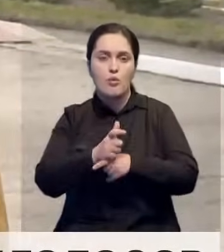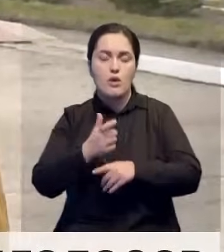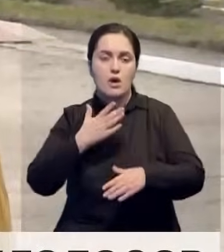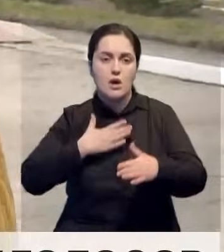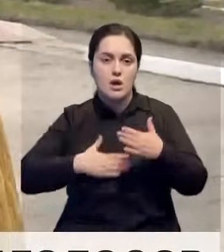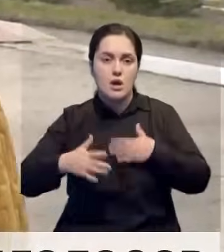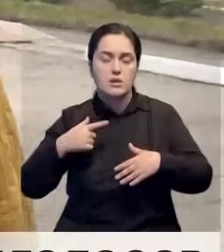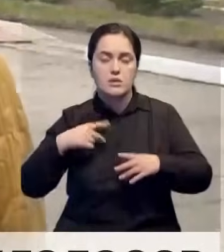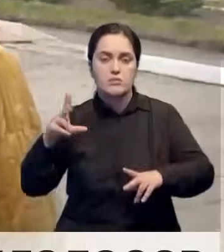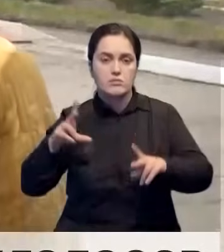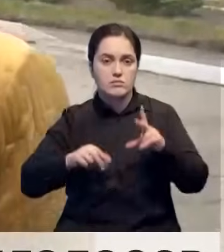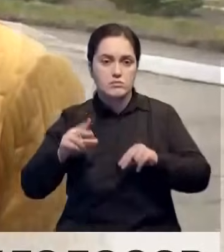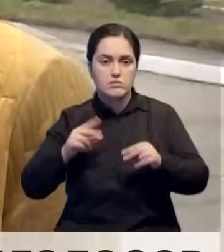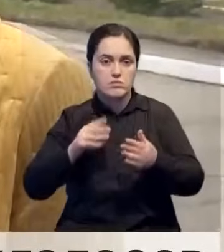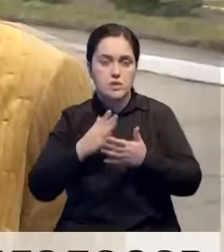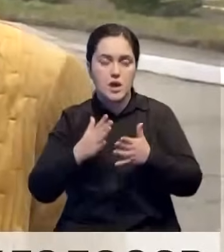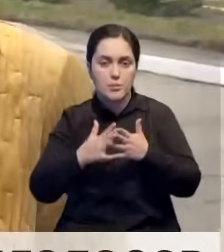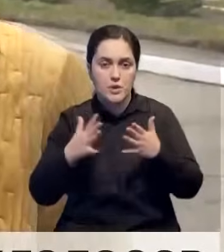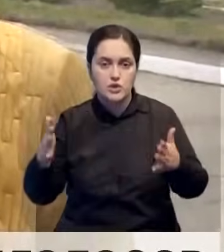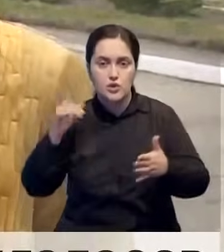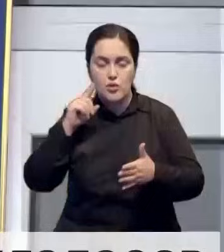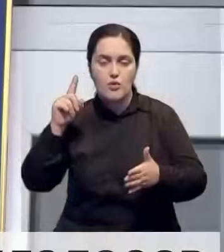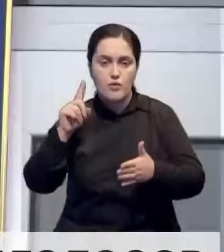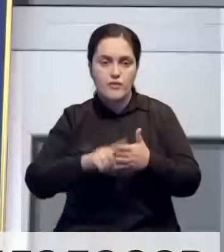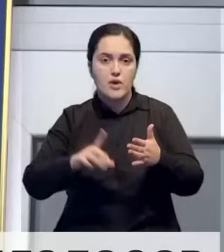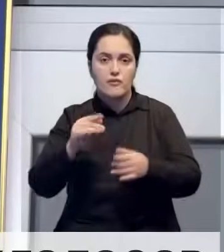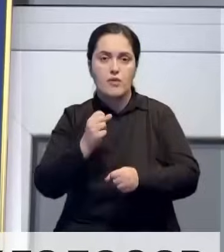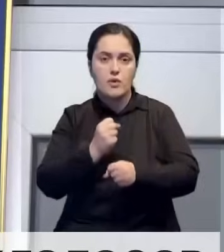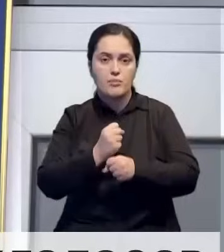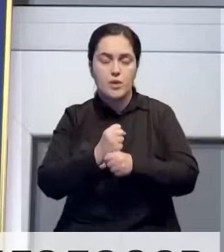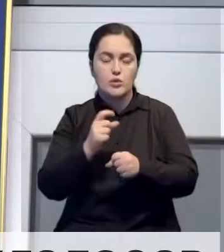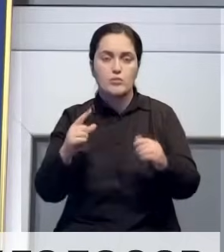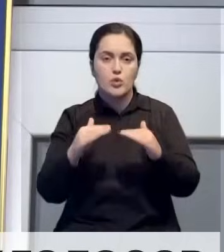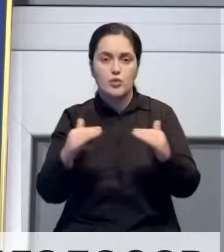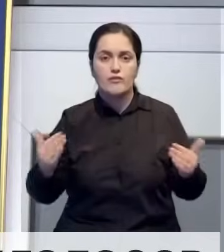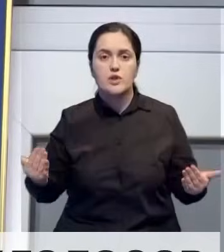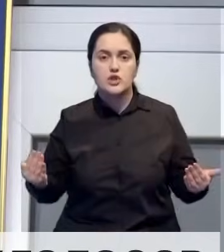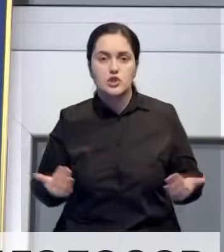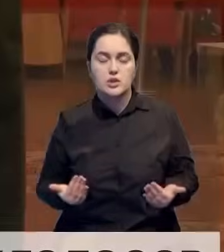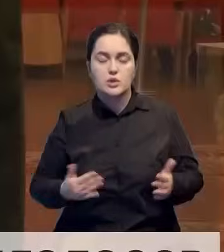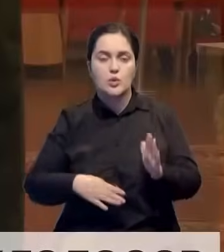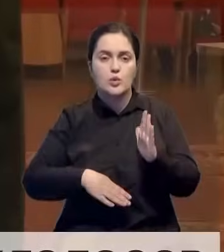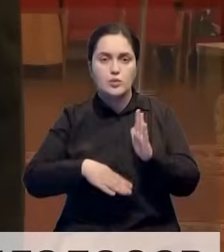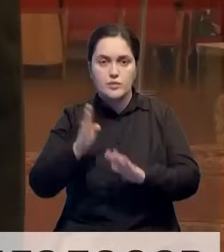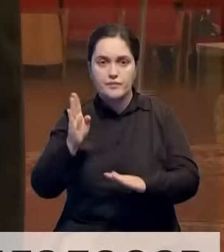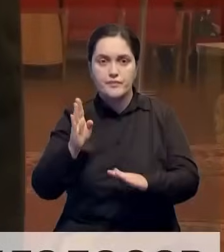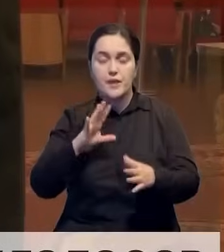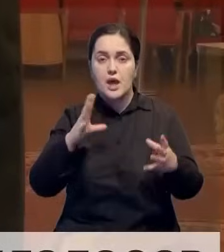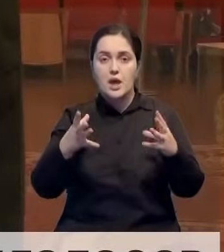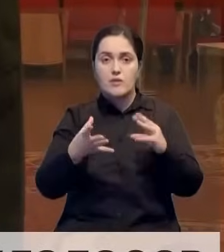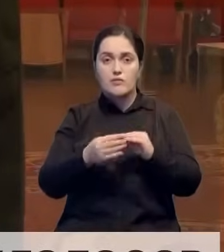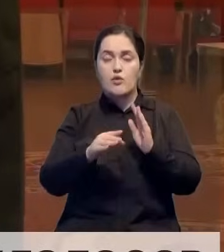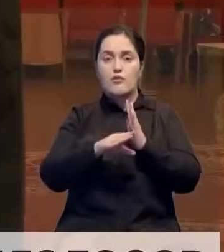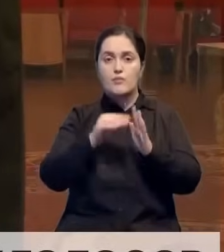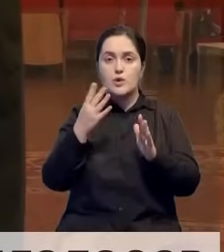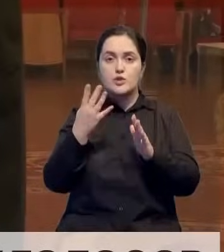акима возлагаем большие надежды. Верим, что он будет делать все возможное, чтобы уровень жизни сельчан повышался. Всего выберут